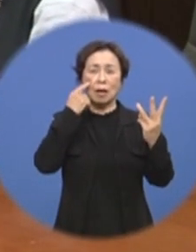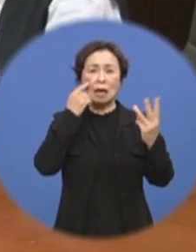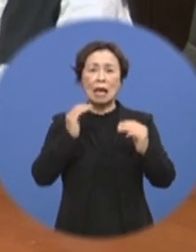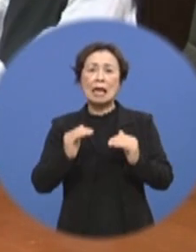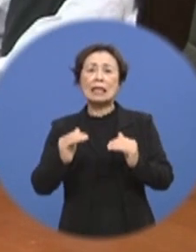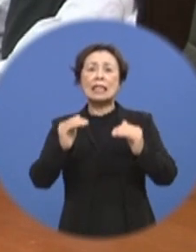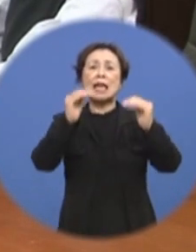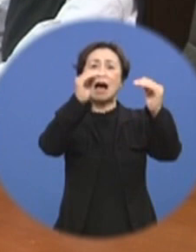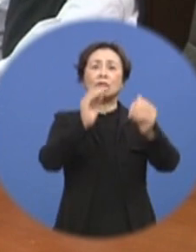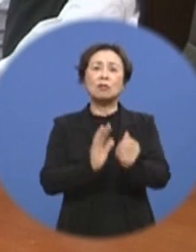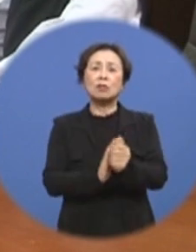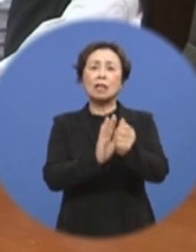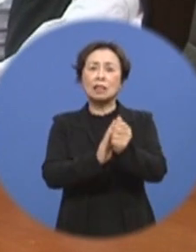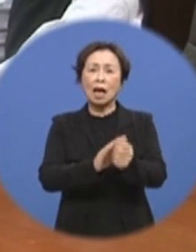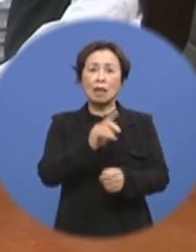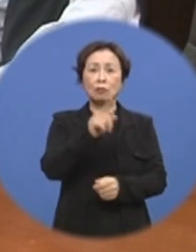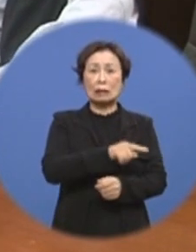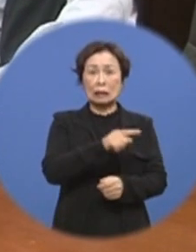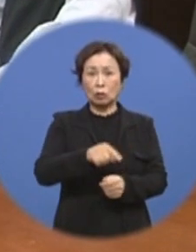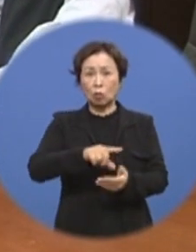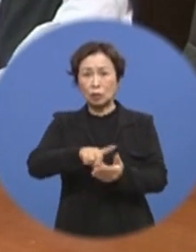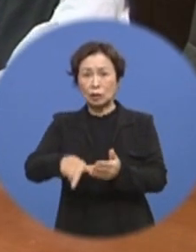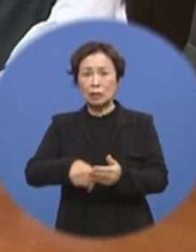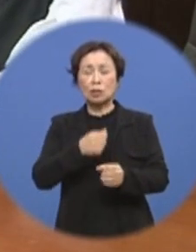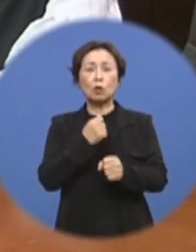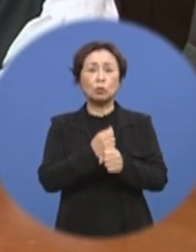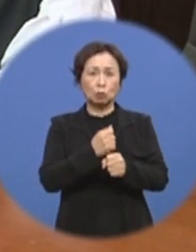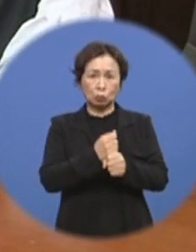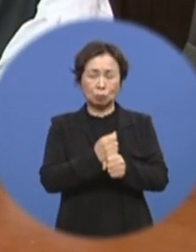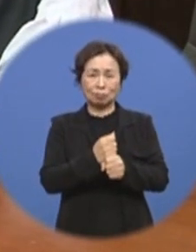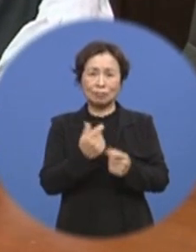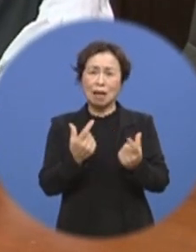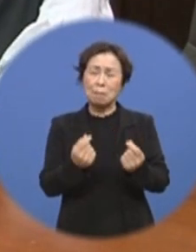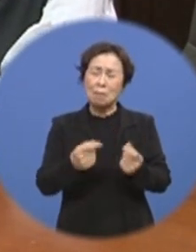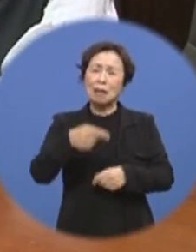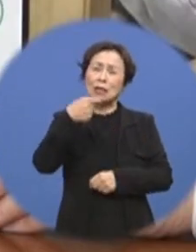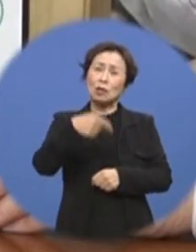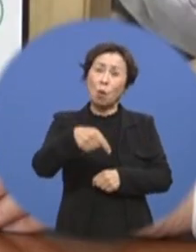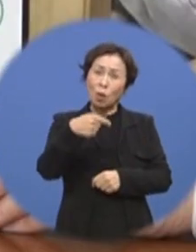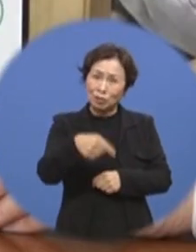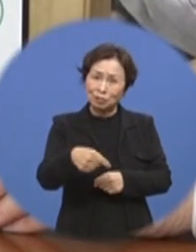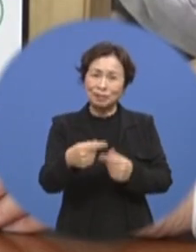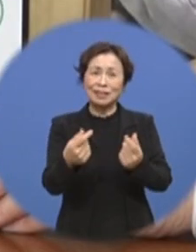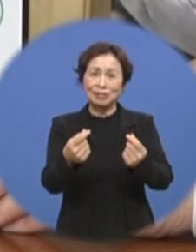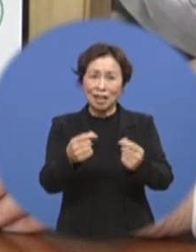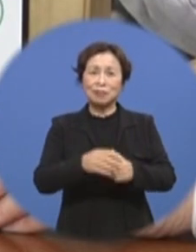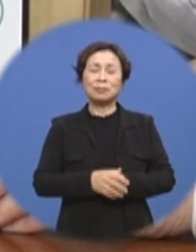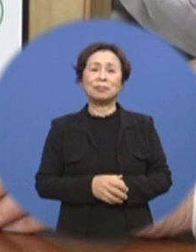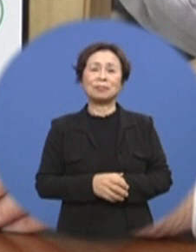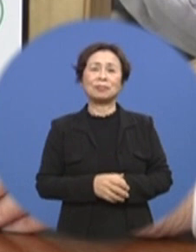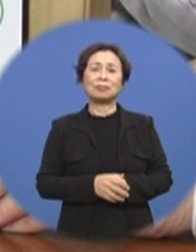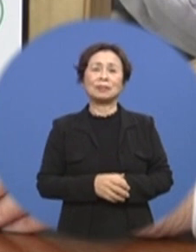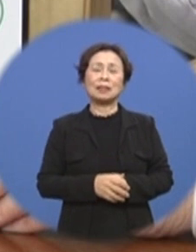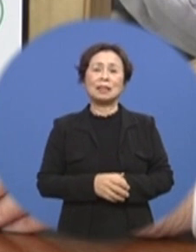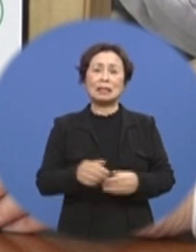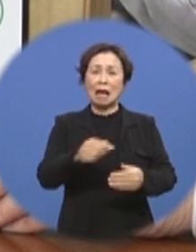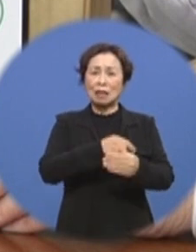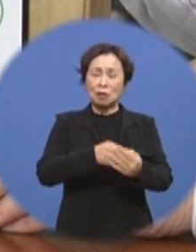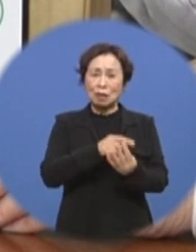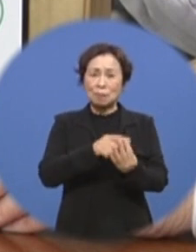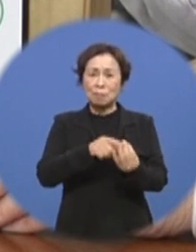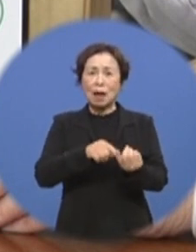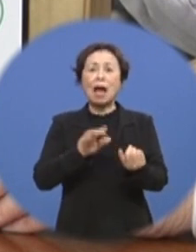地域をつくるというところなんですけどやはり教育分野はい教育ですよねで教育もたくさんあるんですよ目には